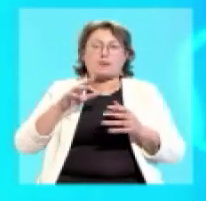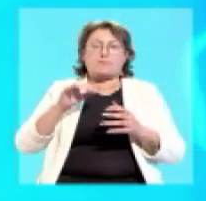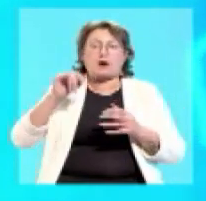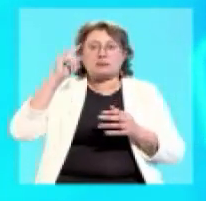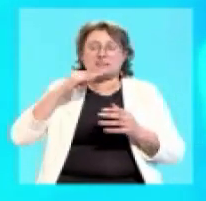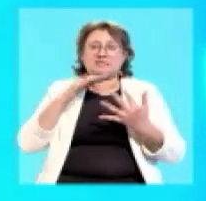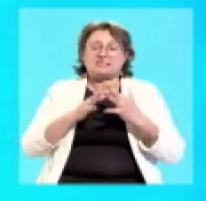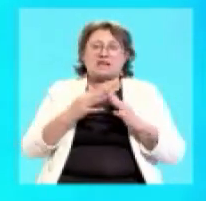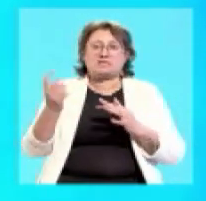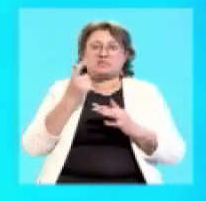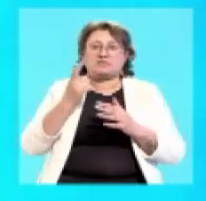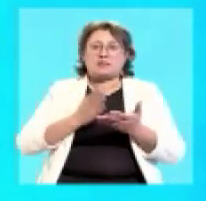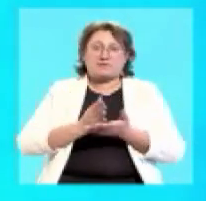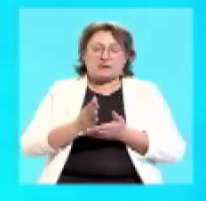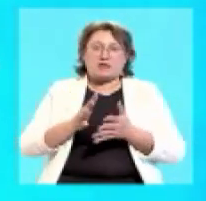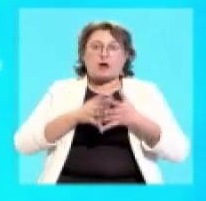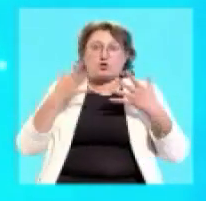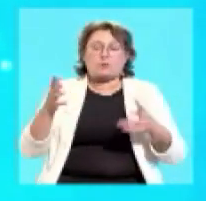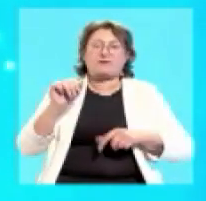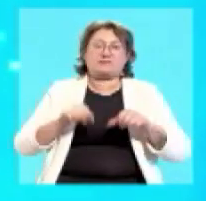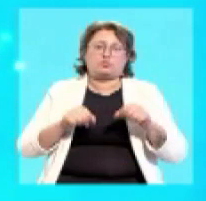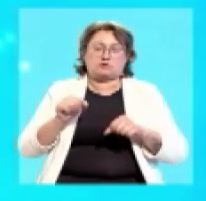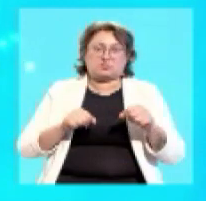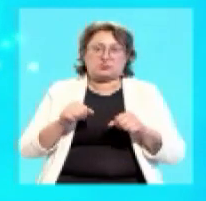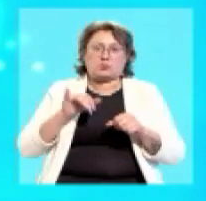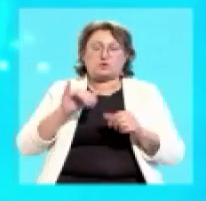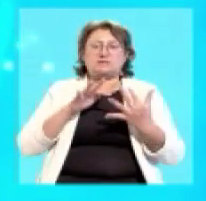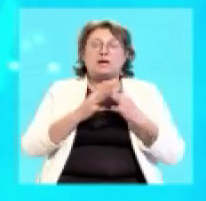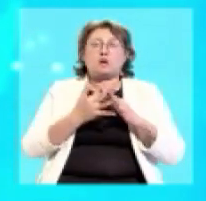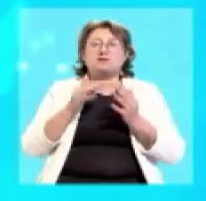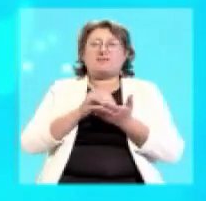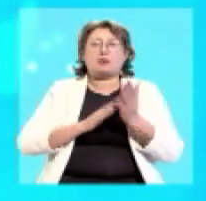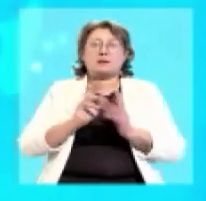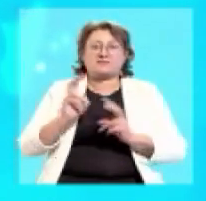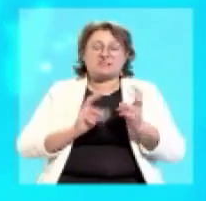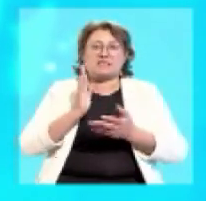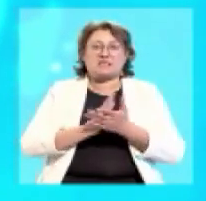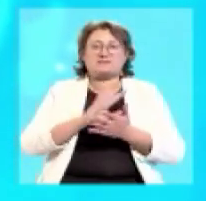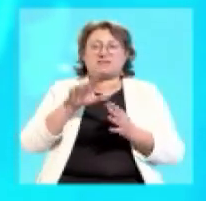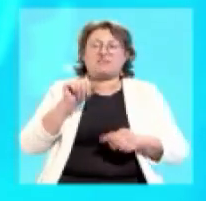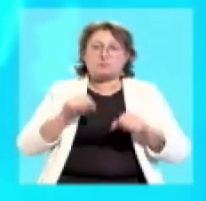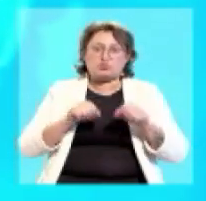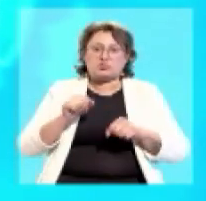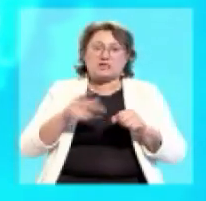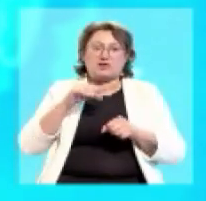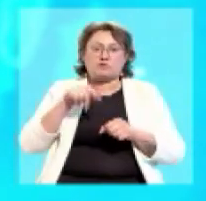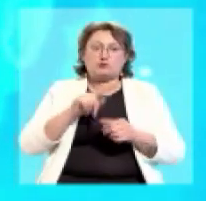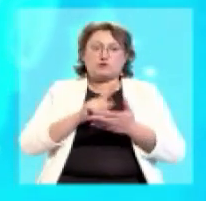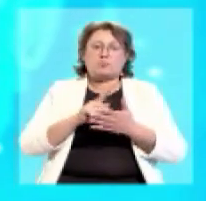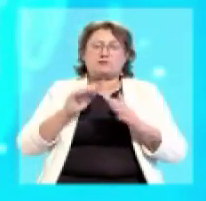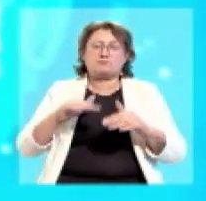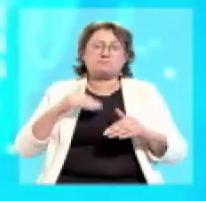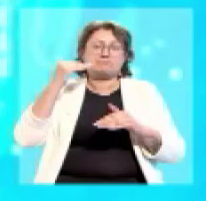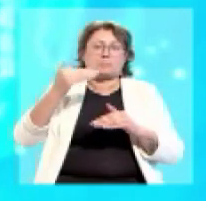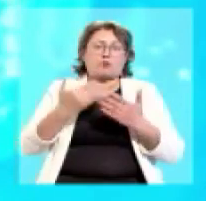отечественной сельскохозяйственной отрасли огромный потенциал, и у сельхозтоваропроизводителей есть все возможности для того, чтобы выйти